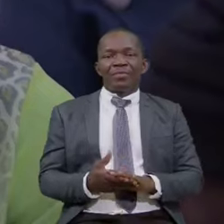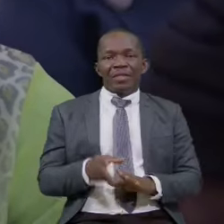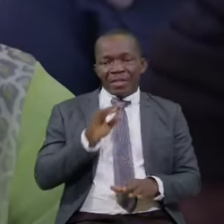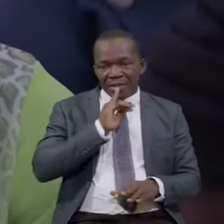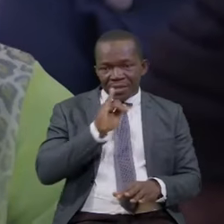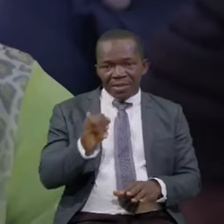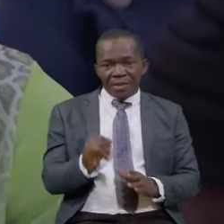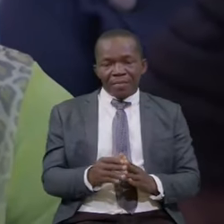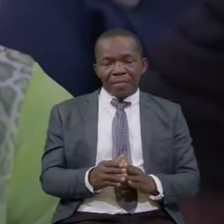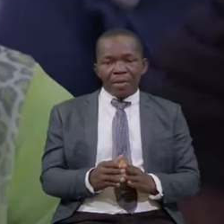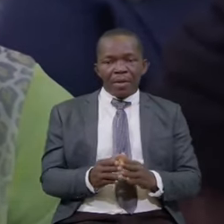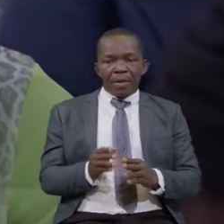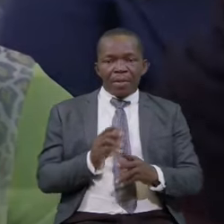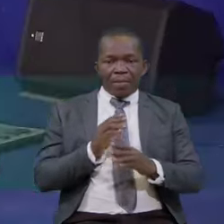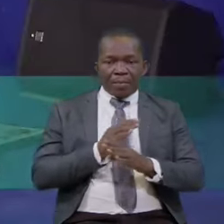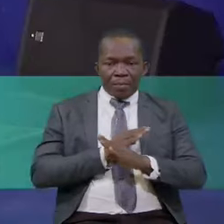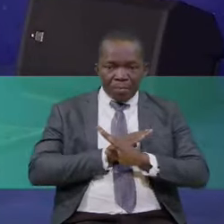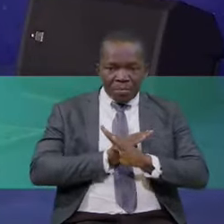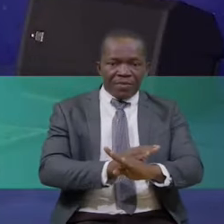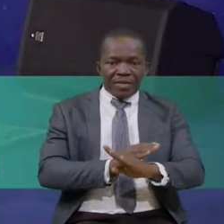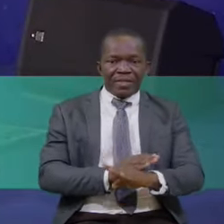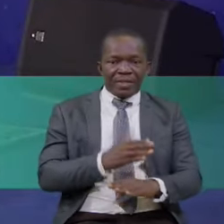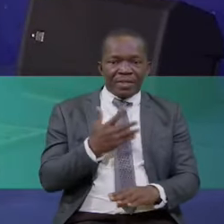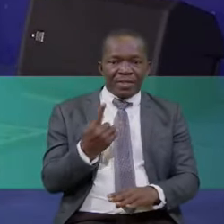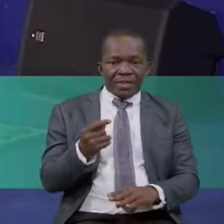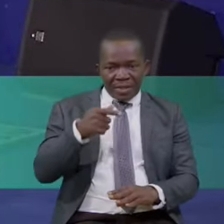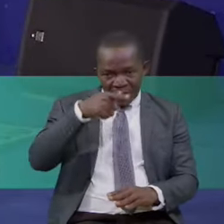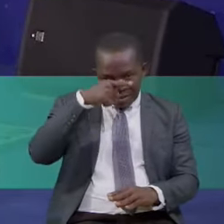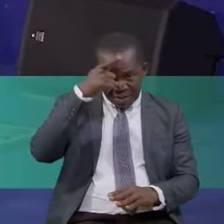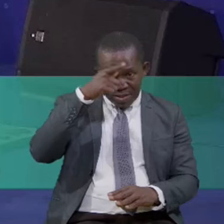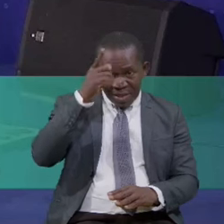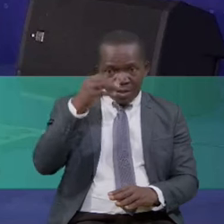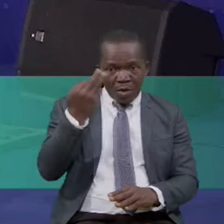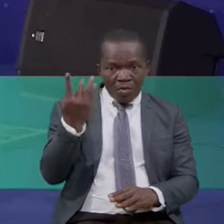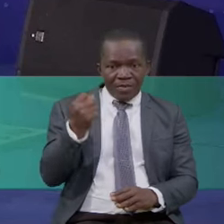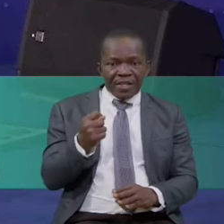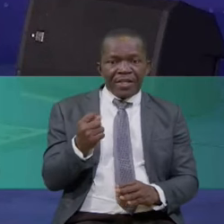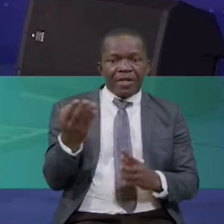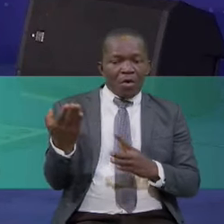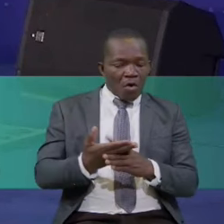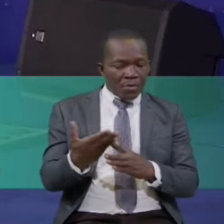arrêter les géants des obstacles de la